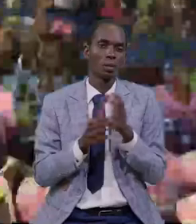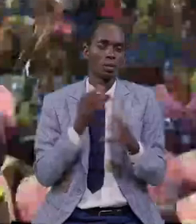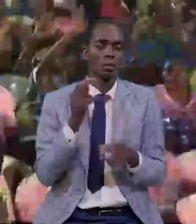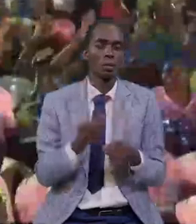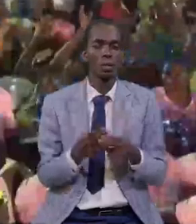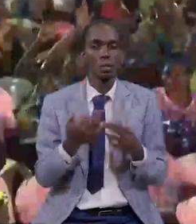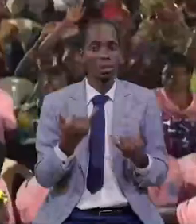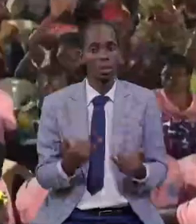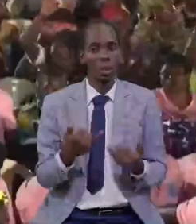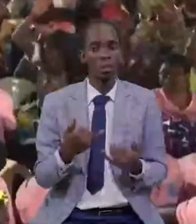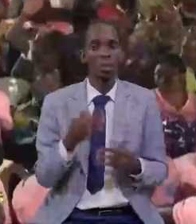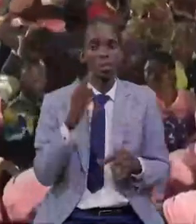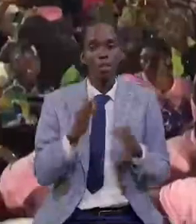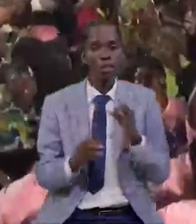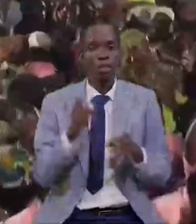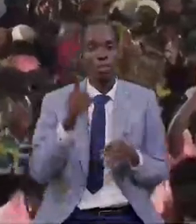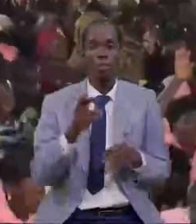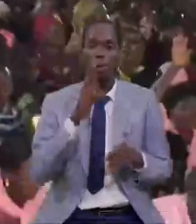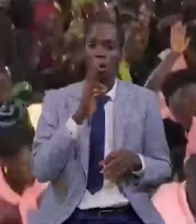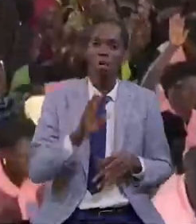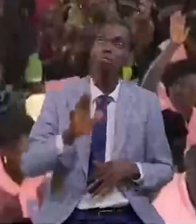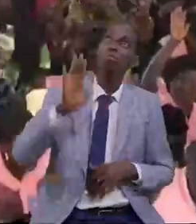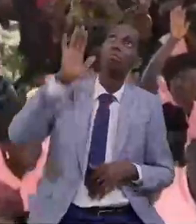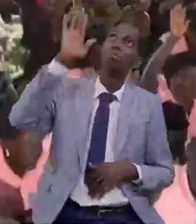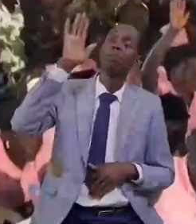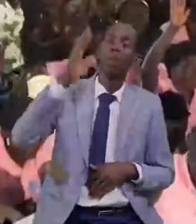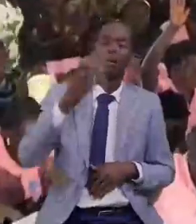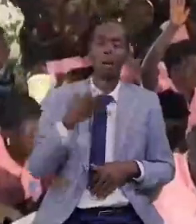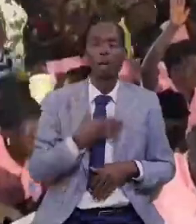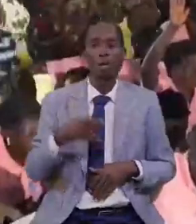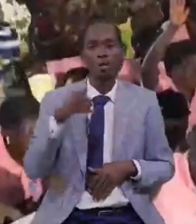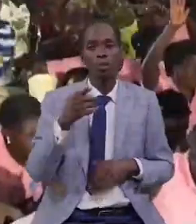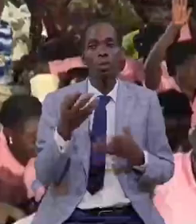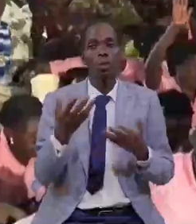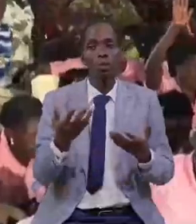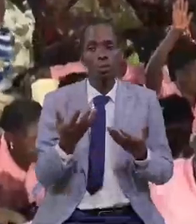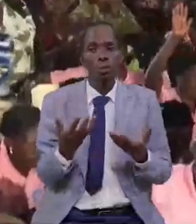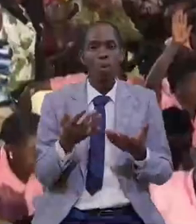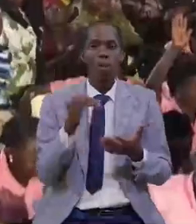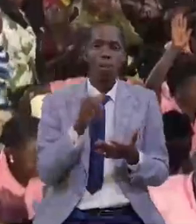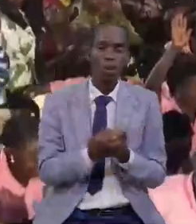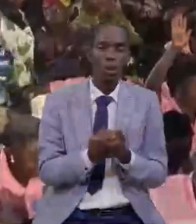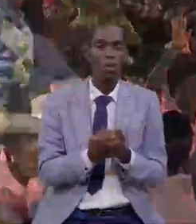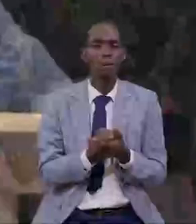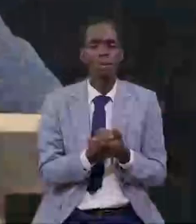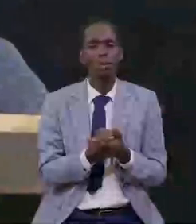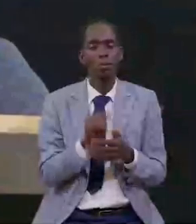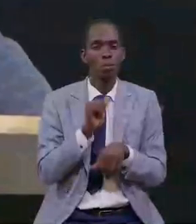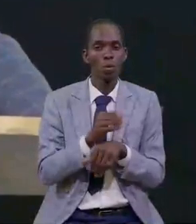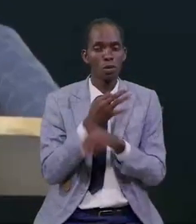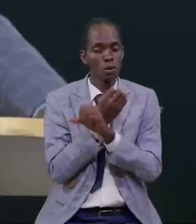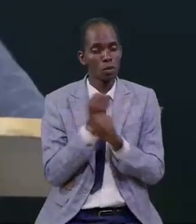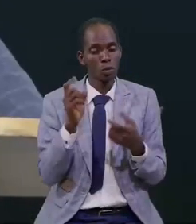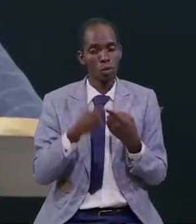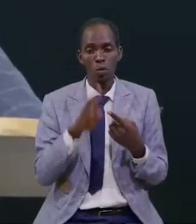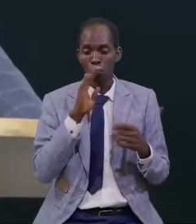lève-toi s'il te plaît si tu lèves ta main je veux cette uvre du salut dans ma vie il